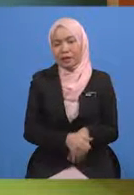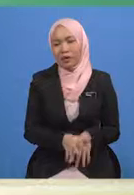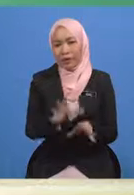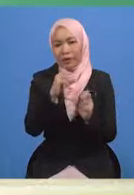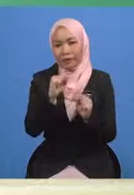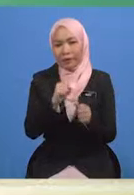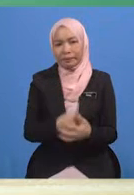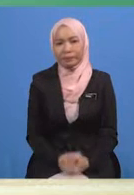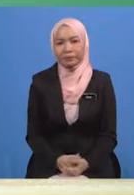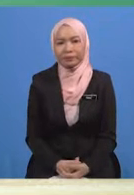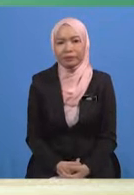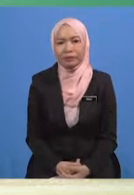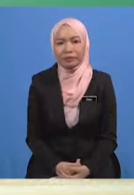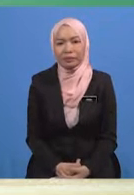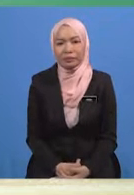perolehi.